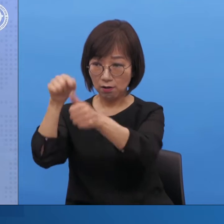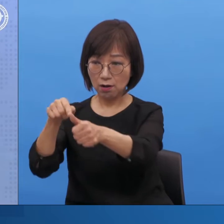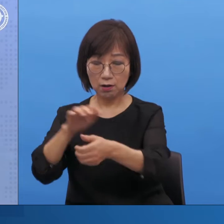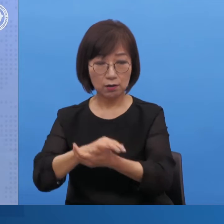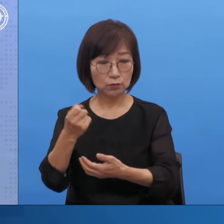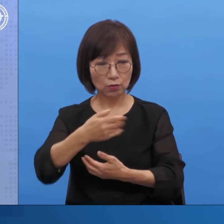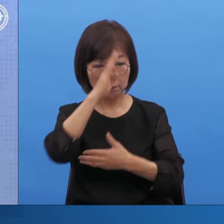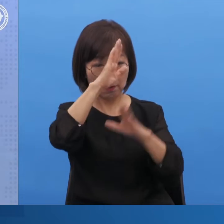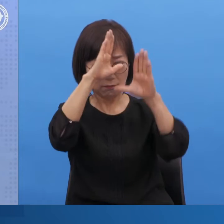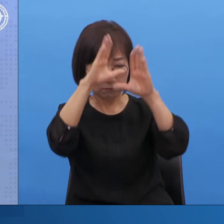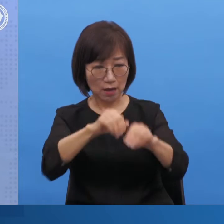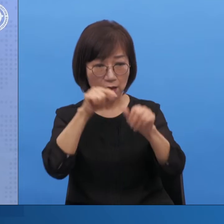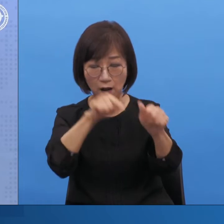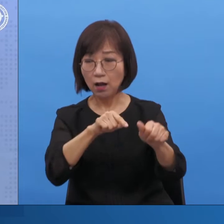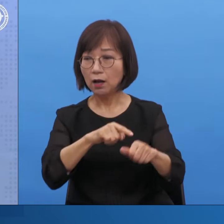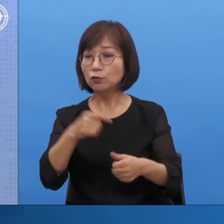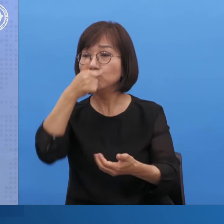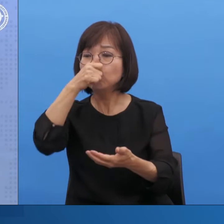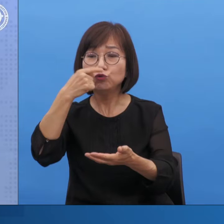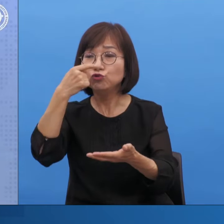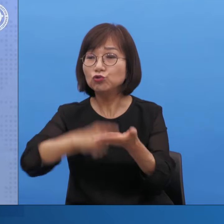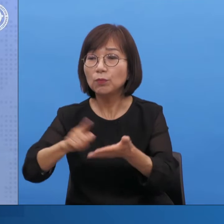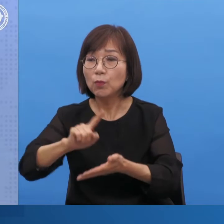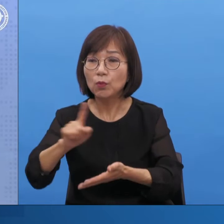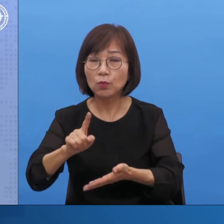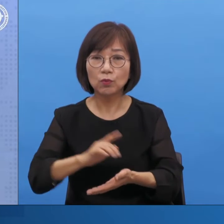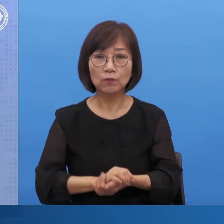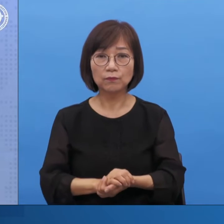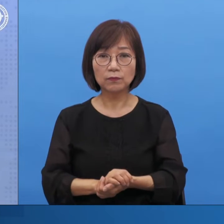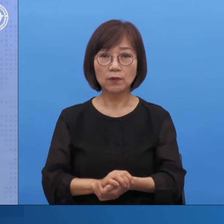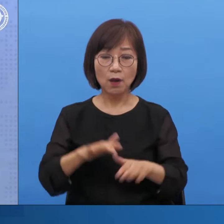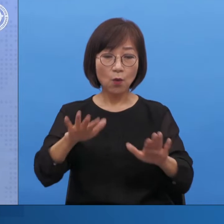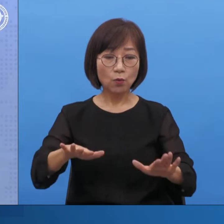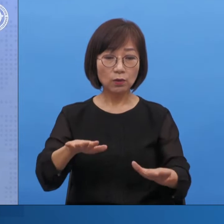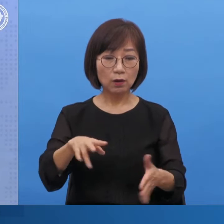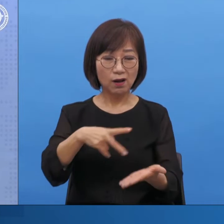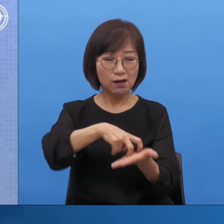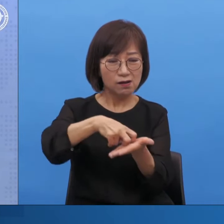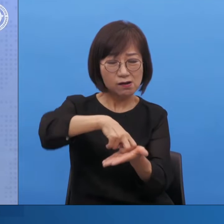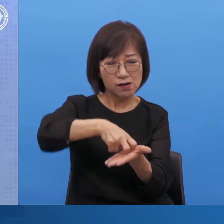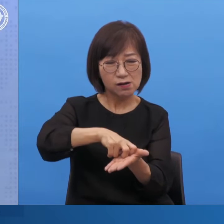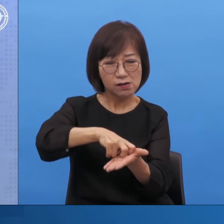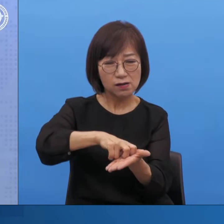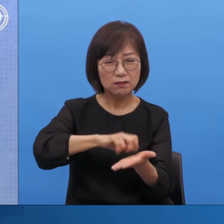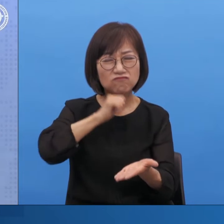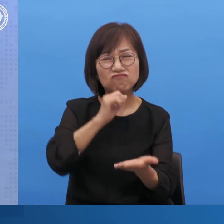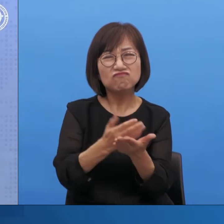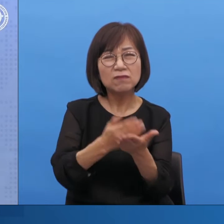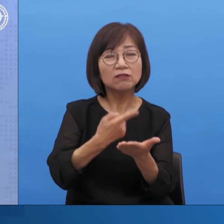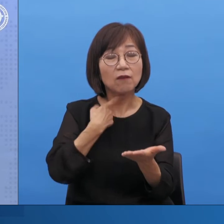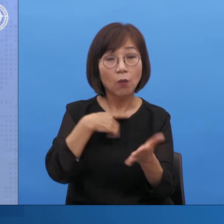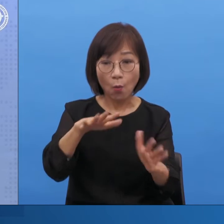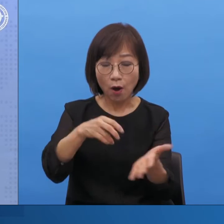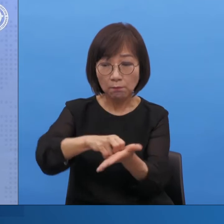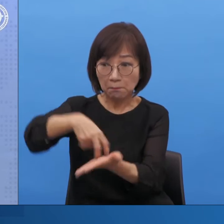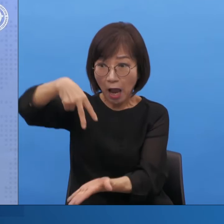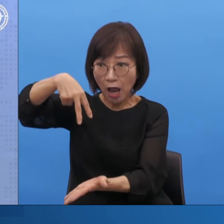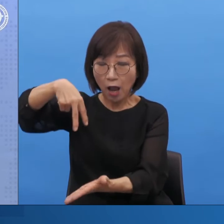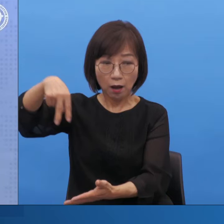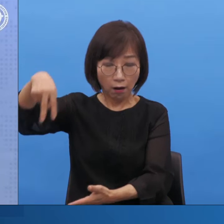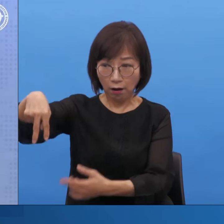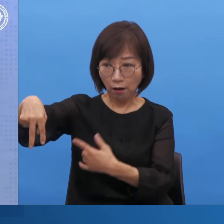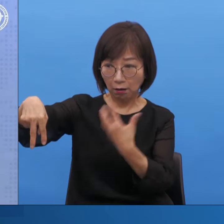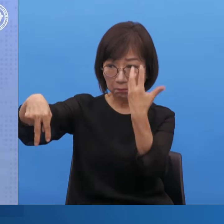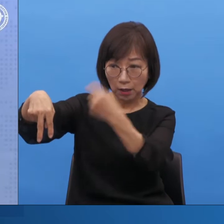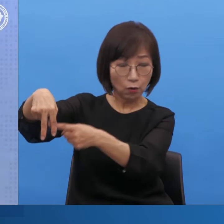of Nazareth, or to, bring this person up?" 이 안전뱅이가 이래 서 있으니까 정인 아닙니까? 정인이 옆에 있는데요. And so this crippled man, he is a witness himself. He was